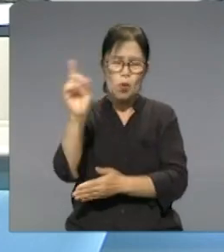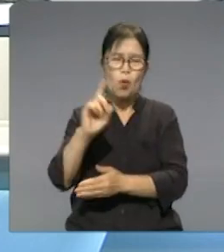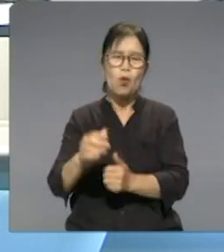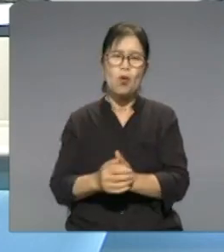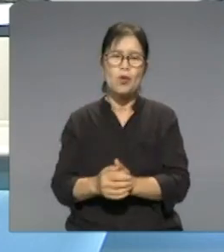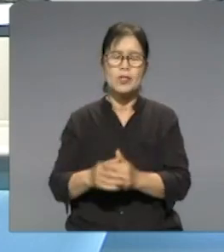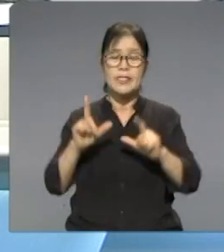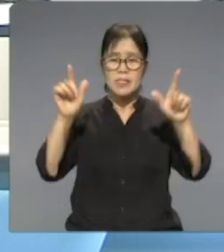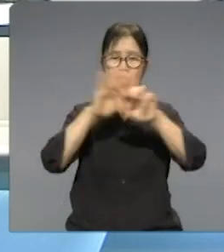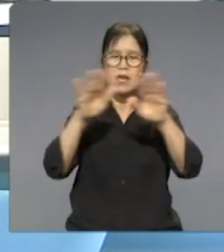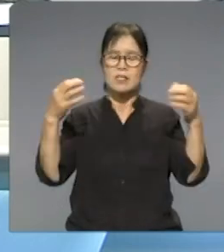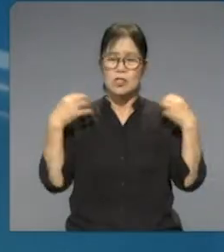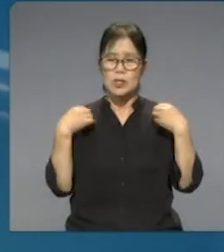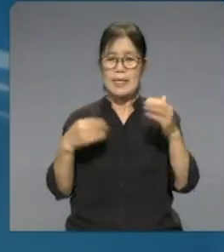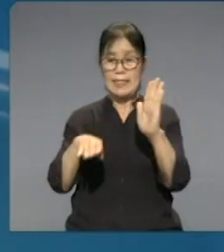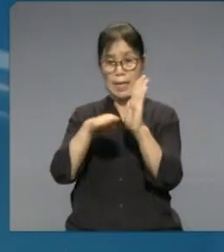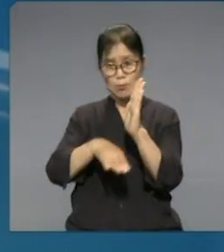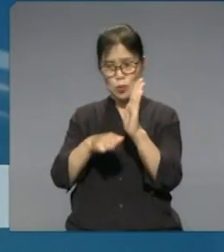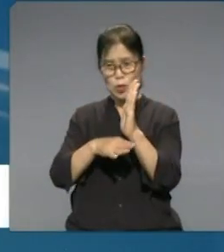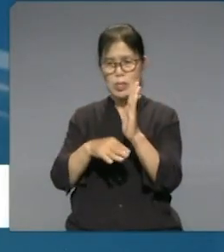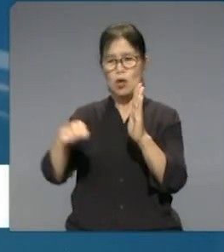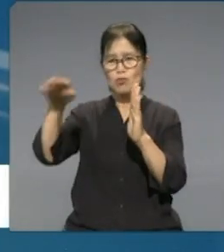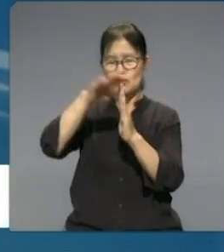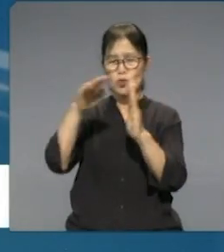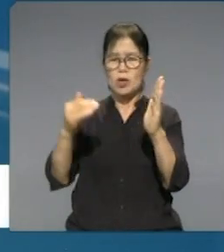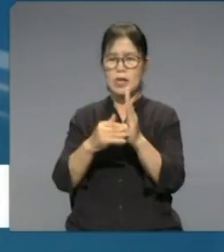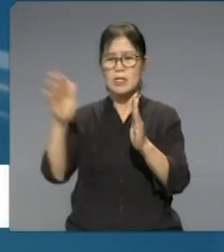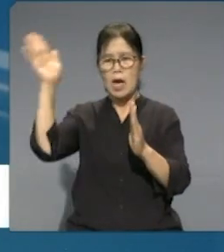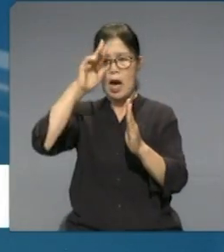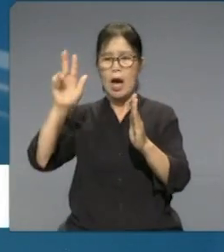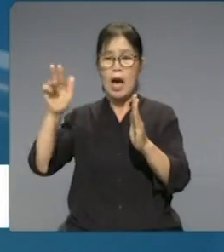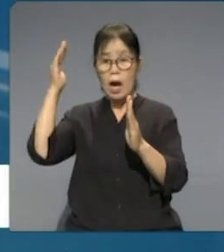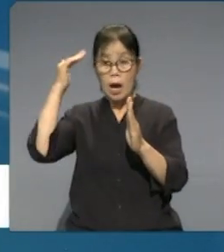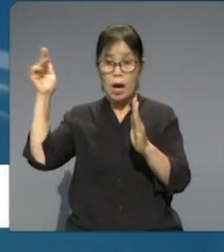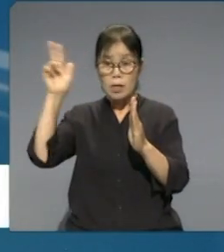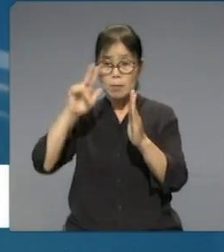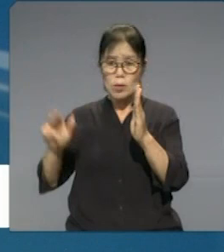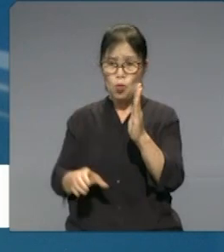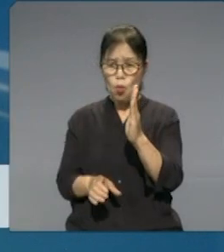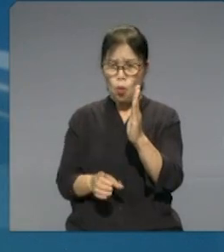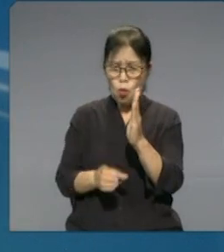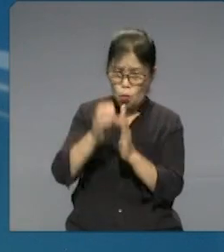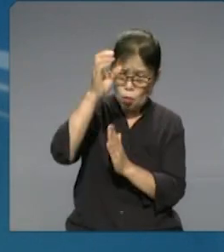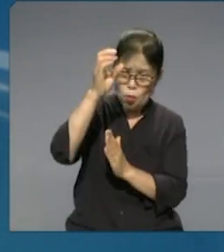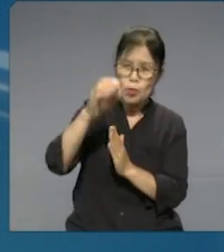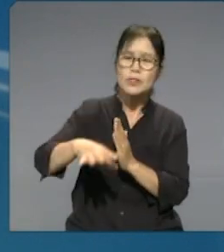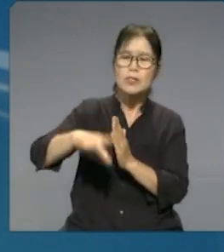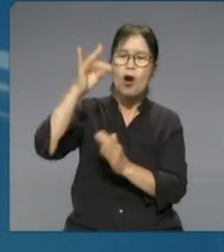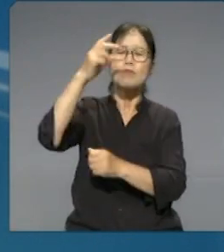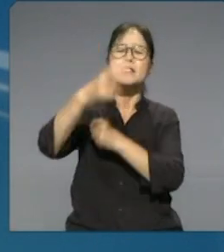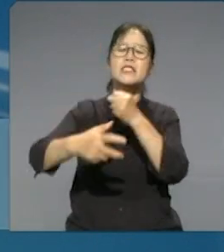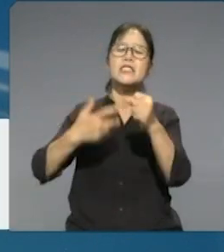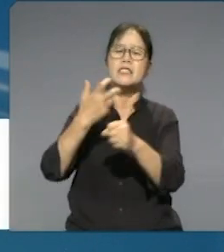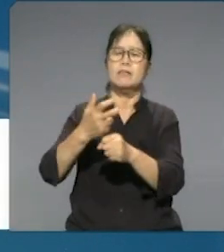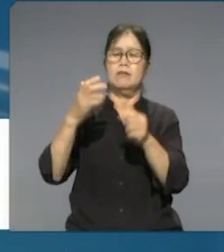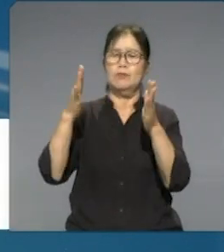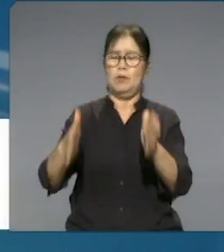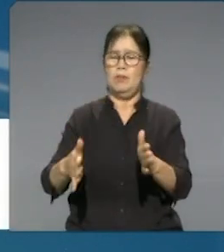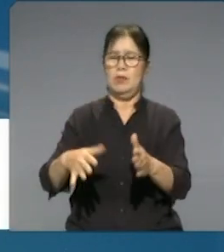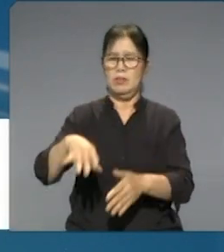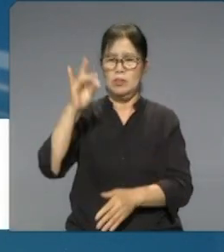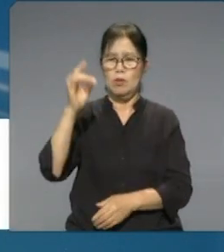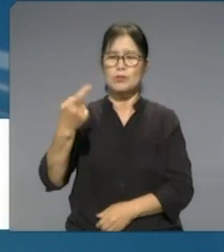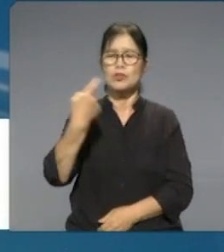기상청에 따르면요, 이렇게 남쪽에서 북쪽으로 한반도를 세로로 관통하는 태풍은 최근 70여 년 동안에는 없었습니다. 아,